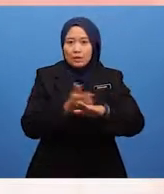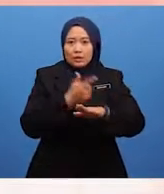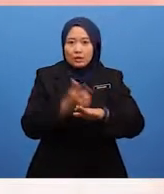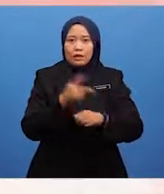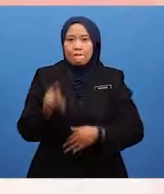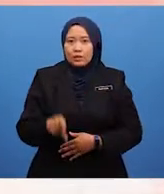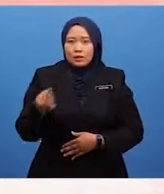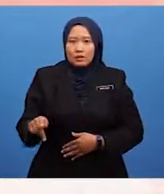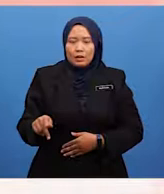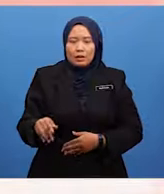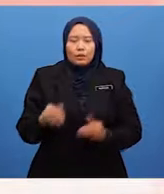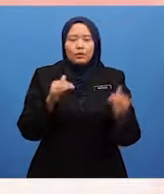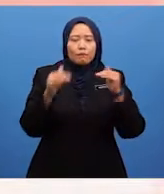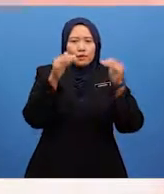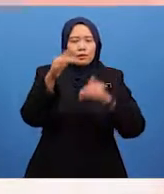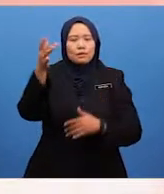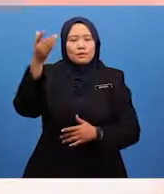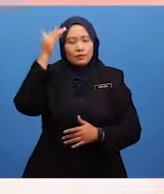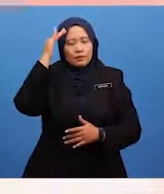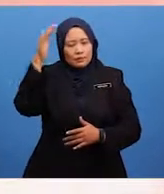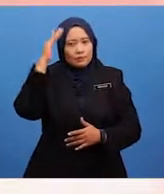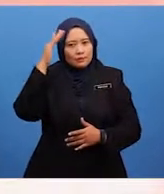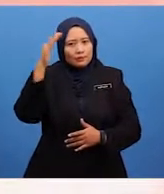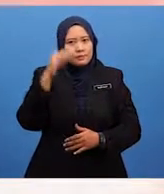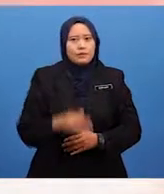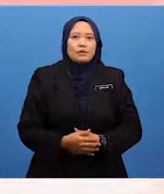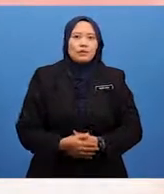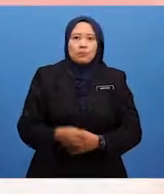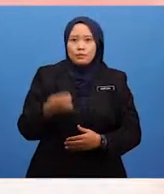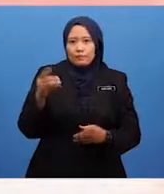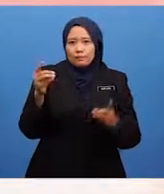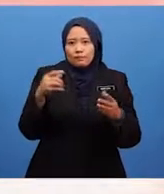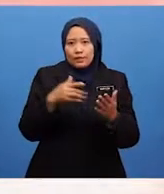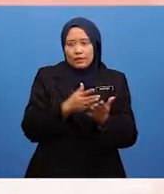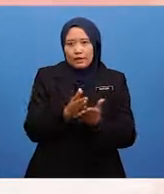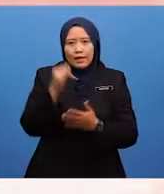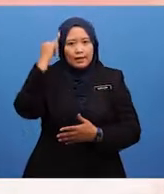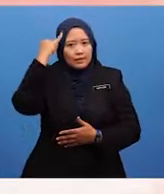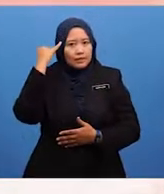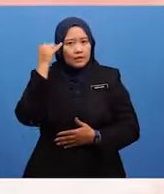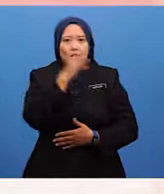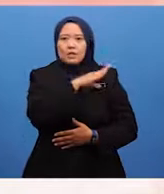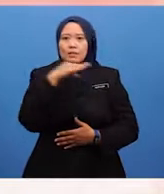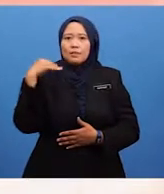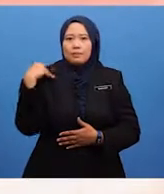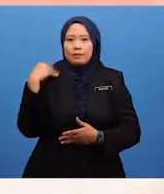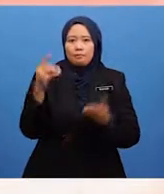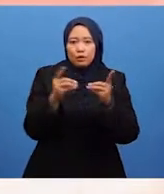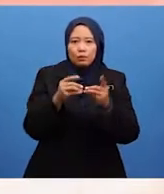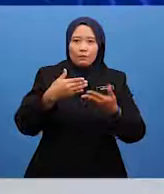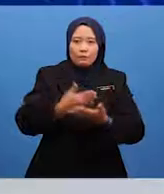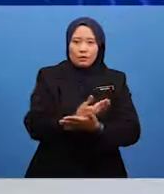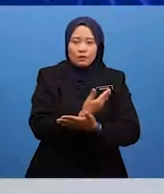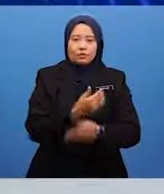membela creativity melalui audio dan penemuan baru sejajar dengan Salman teknologi dan juga